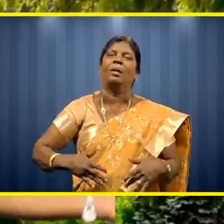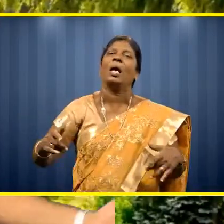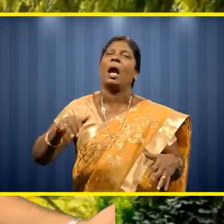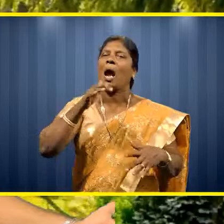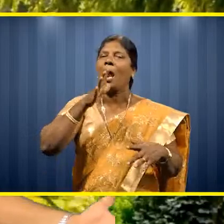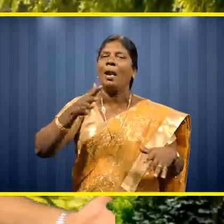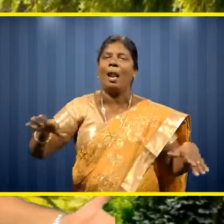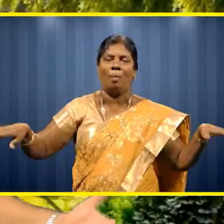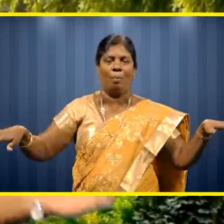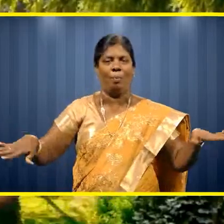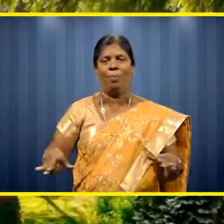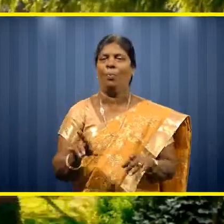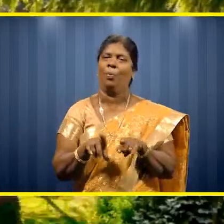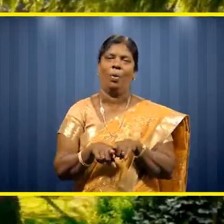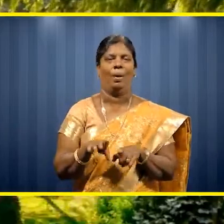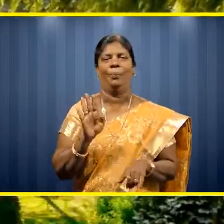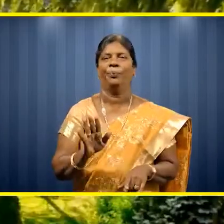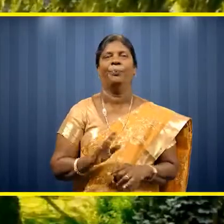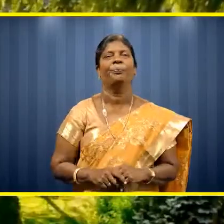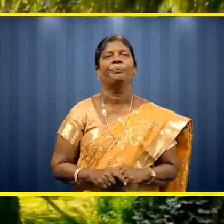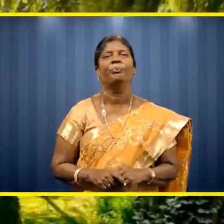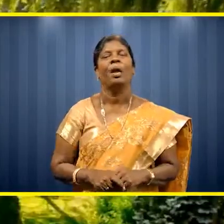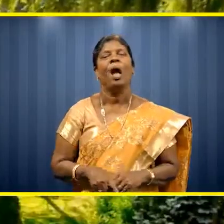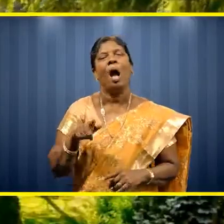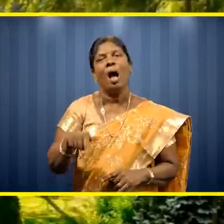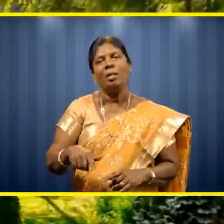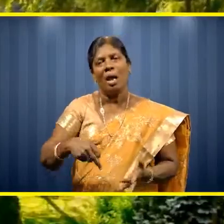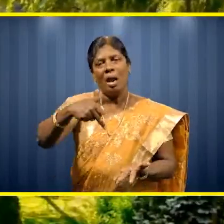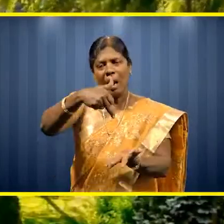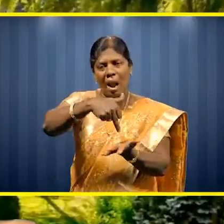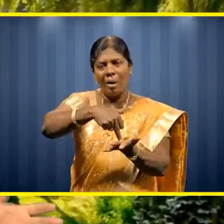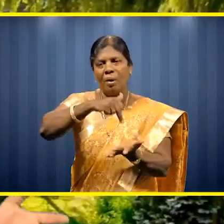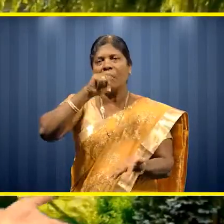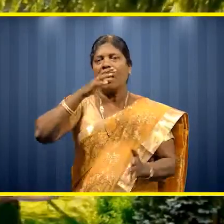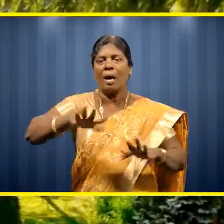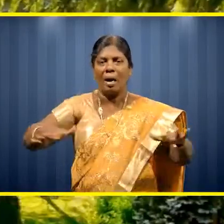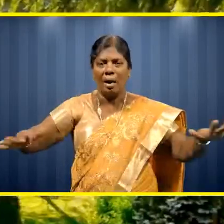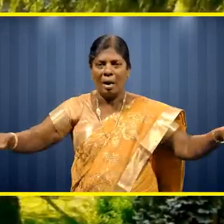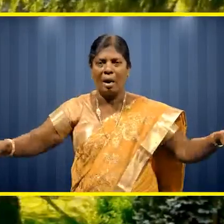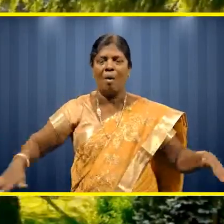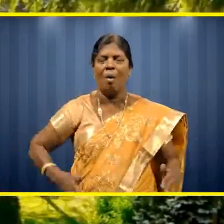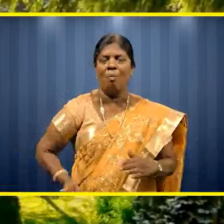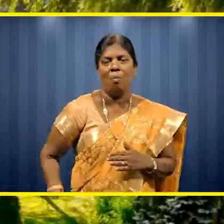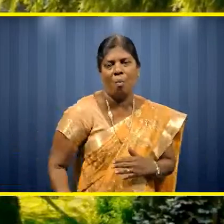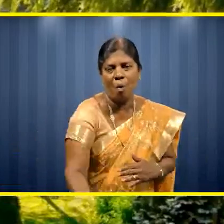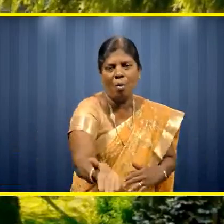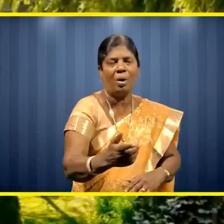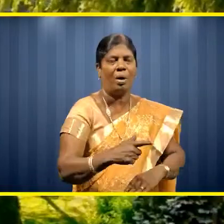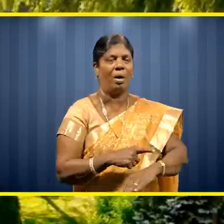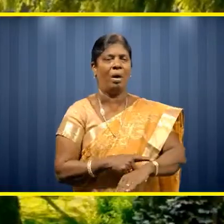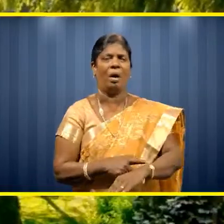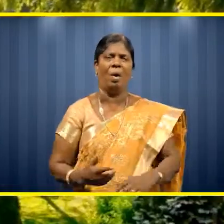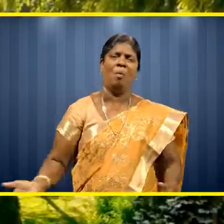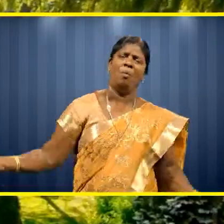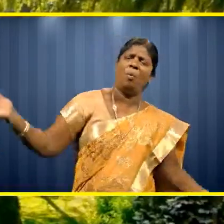ஏரியாக இருந்ததினாலே அது ஒரு கடலாகத்தான் கருதப்பட்டது. அந்த நடுக்கடலுக்குள் அவர்கள்